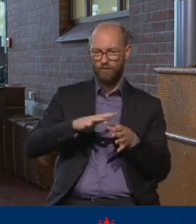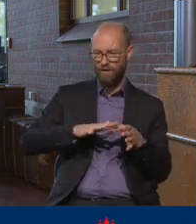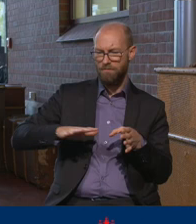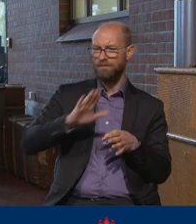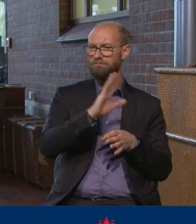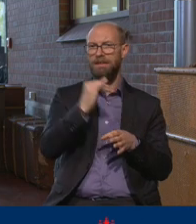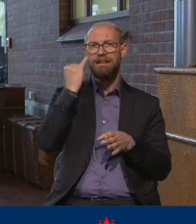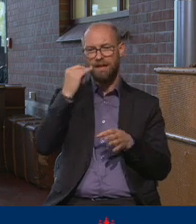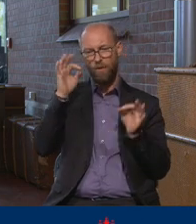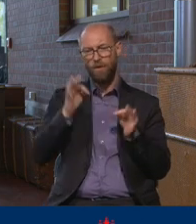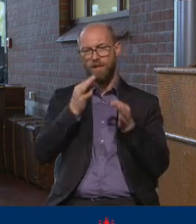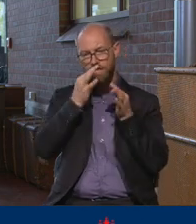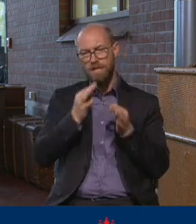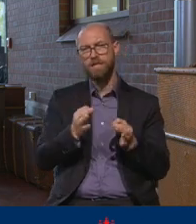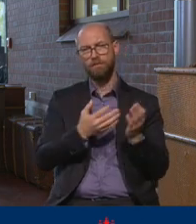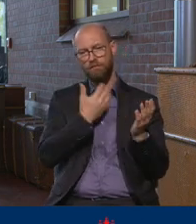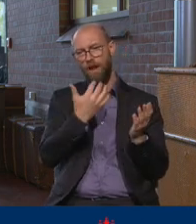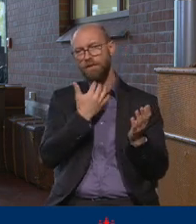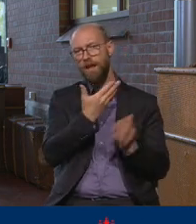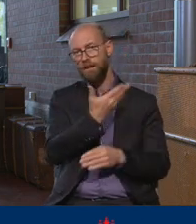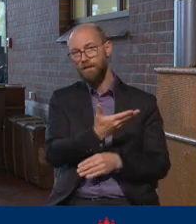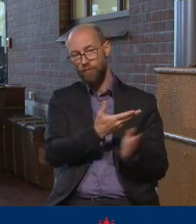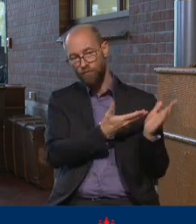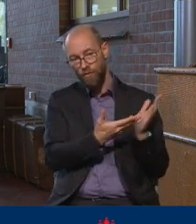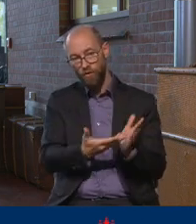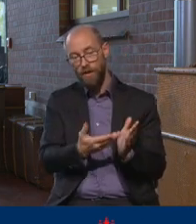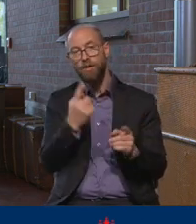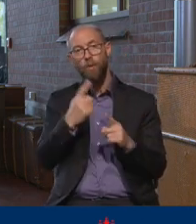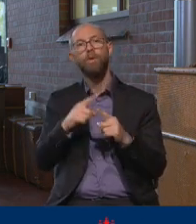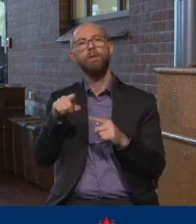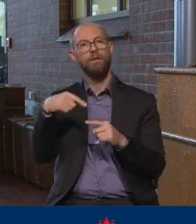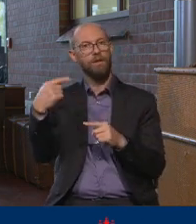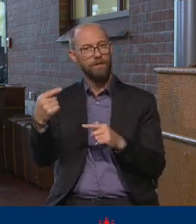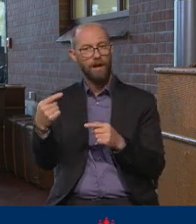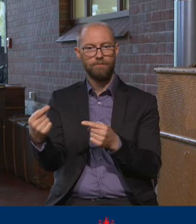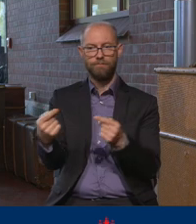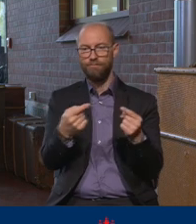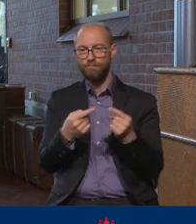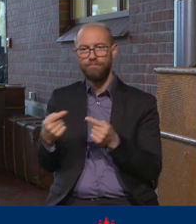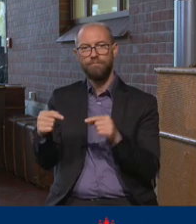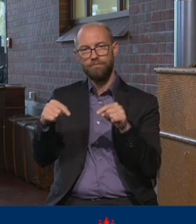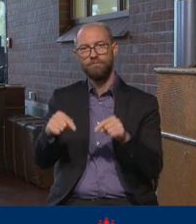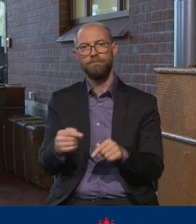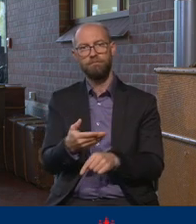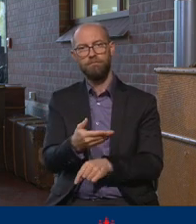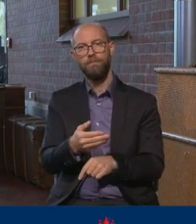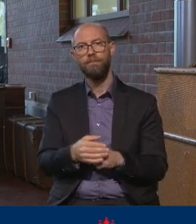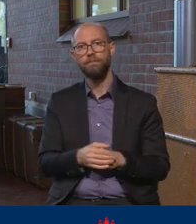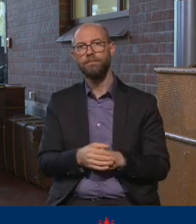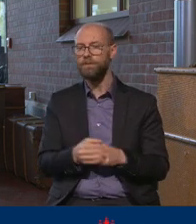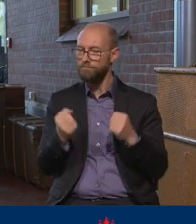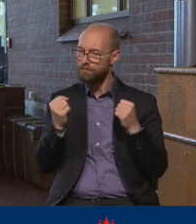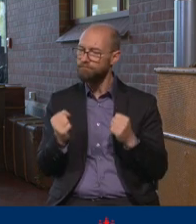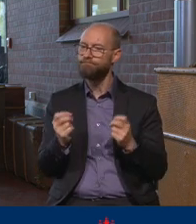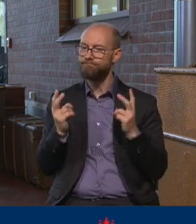ausführlich vorgestellt und natürlich auch anschließend zur diskussion gestellt und ich freue mich sehr